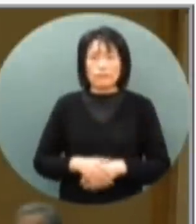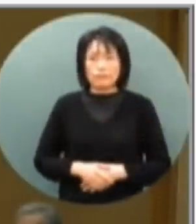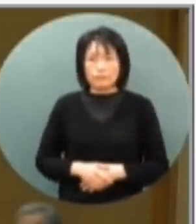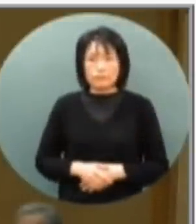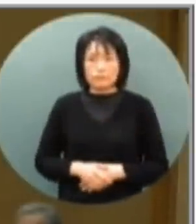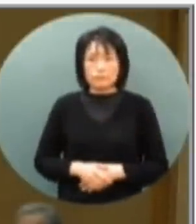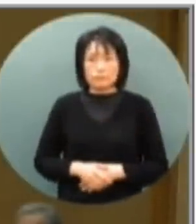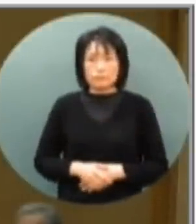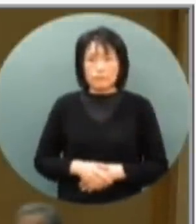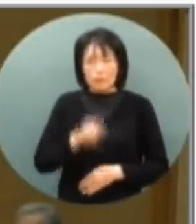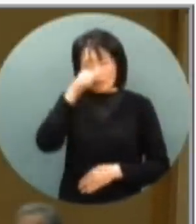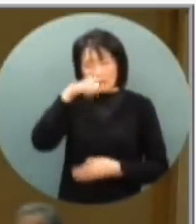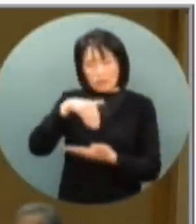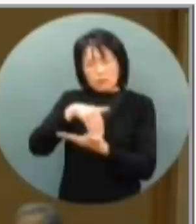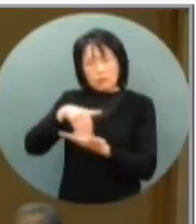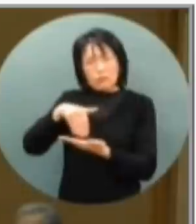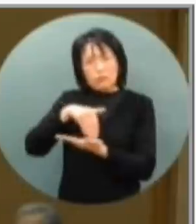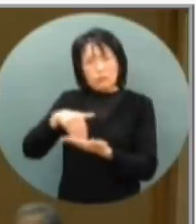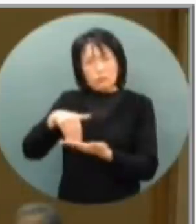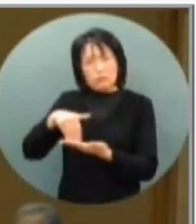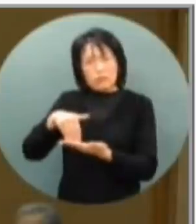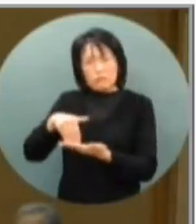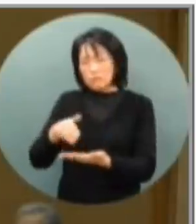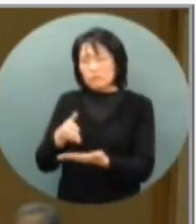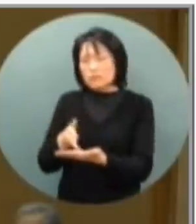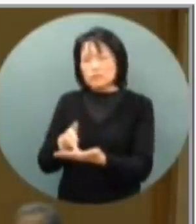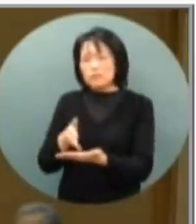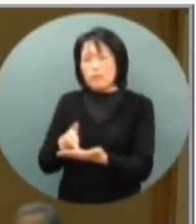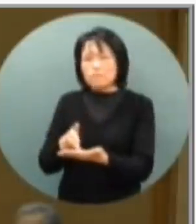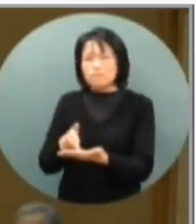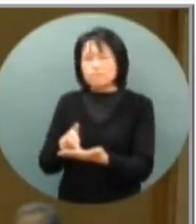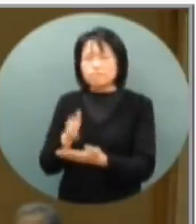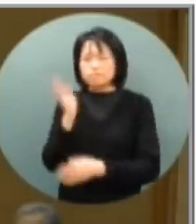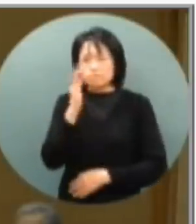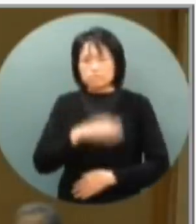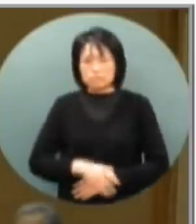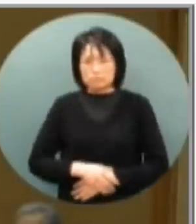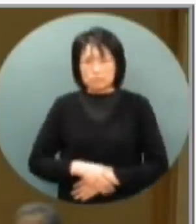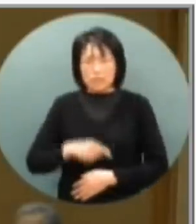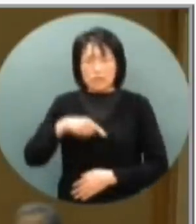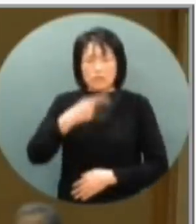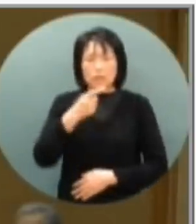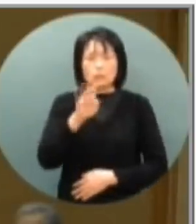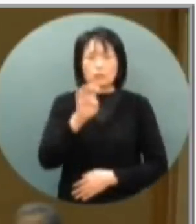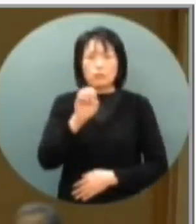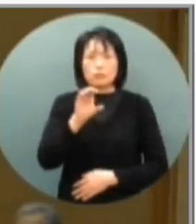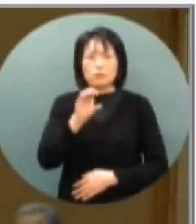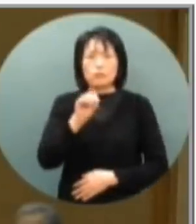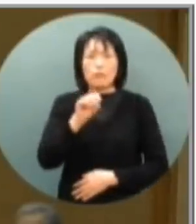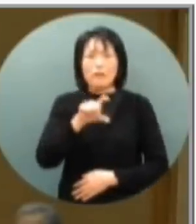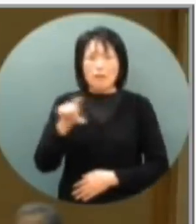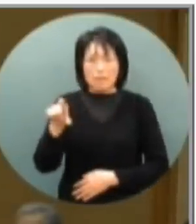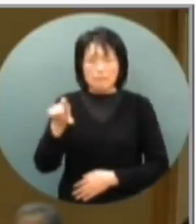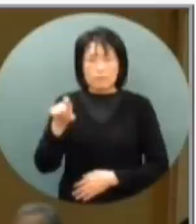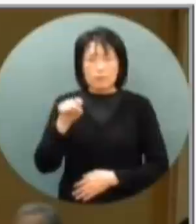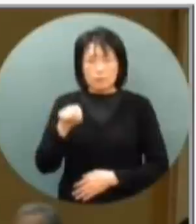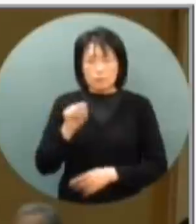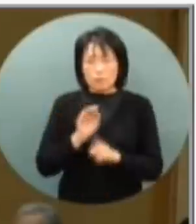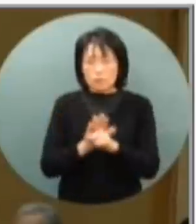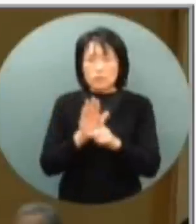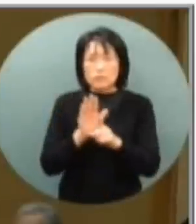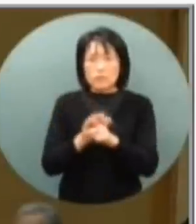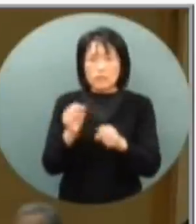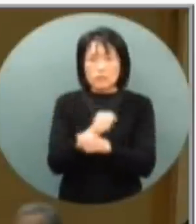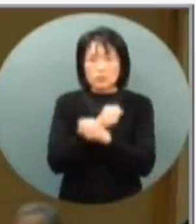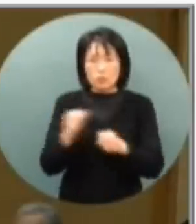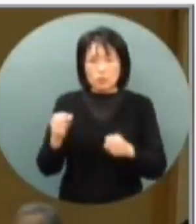。予算のことばっかり言ったらいけませんけどね、たかが140万ですよ。この支援事業で言ったら50